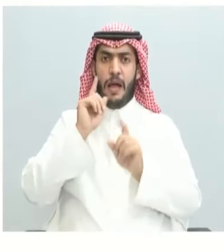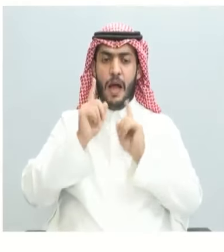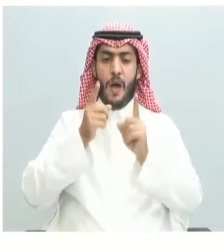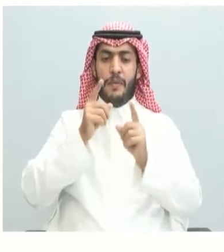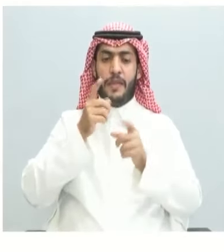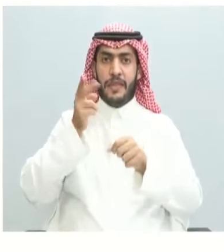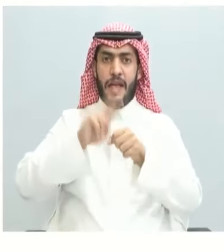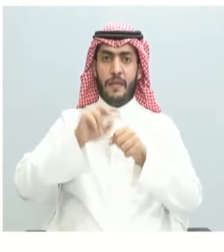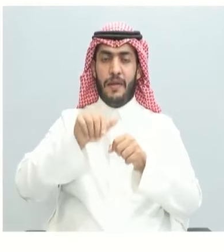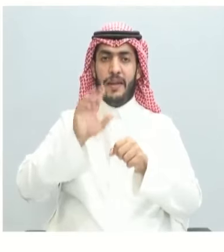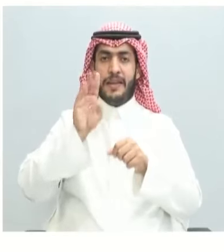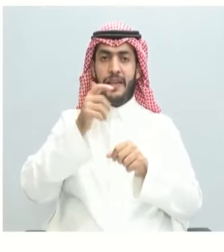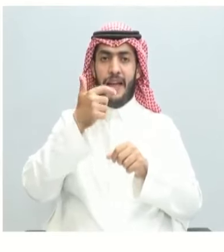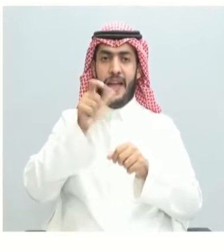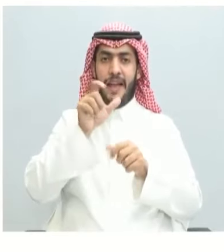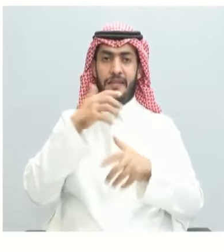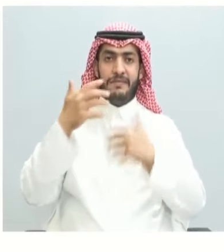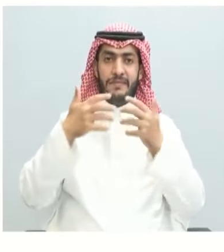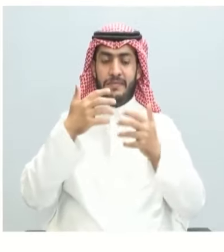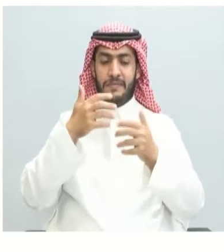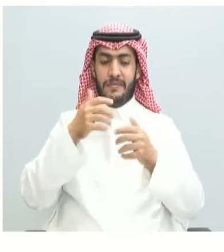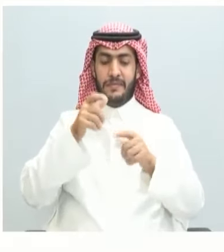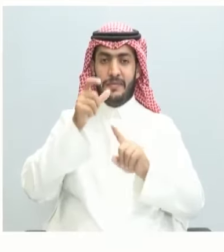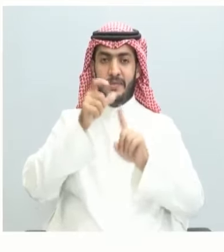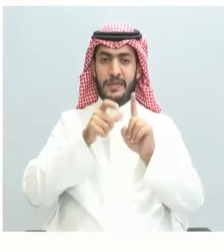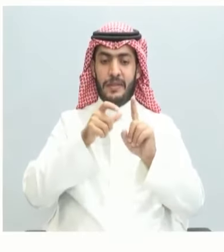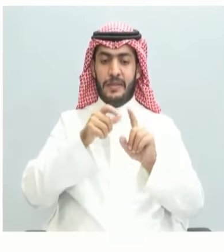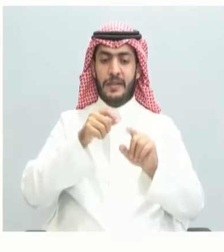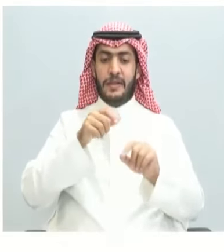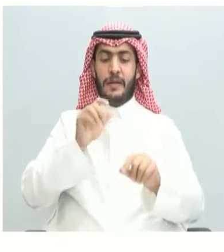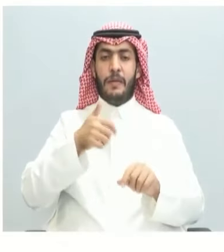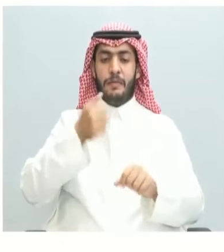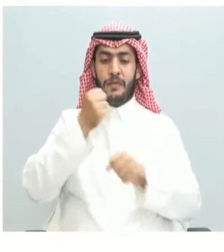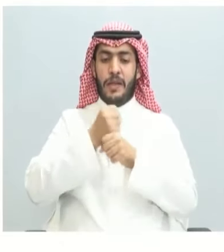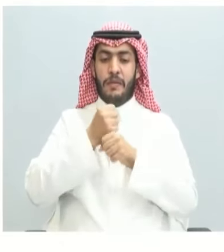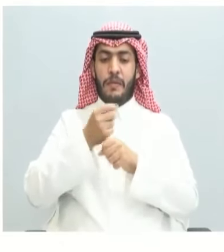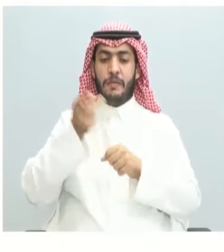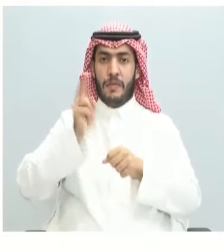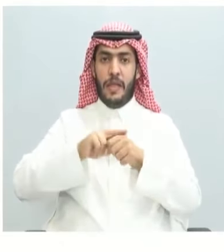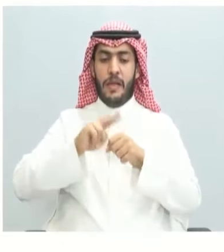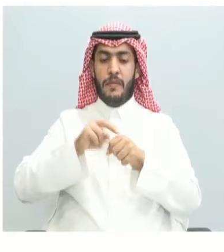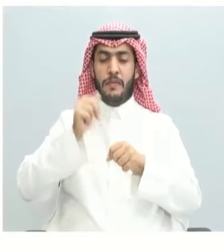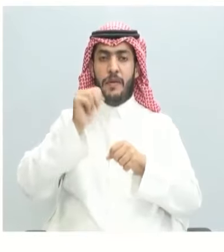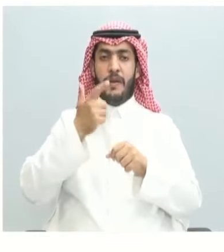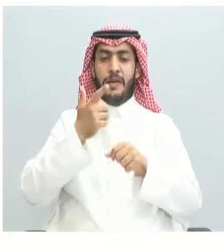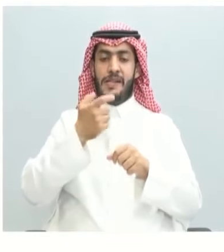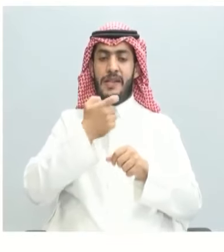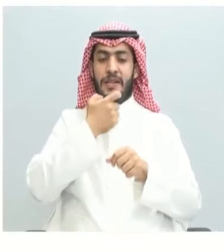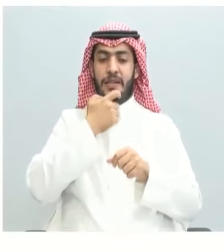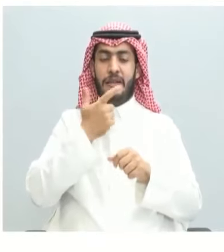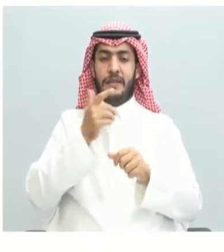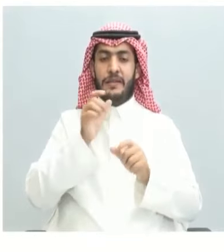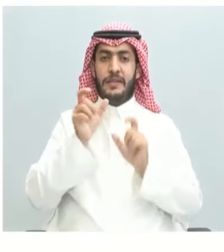التكرار مع الكائن نعم احسنتم نستطيع استخدام اوامر التكرار او الريتي شن او